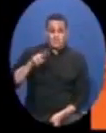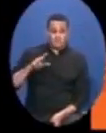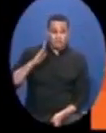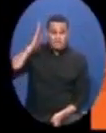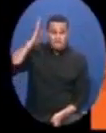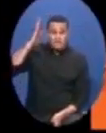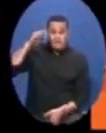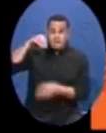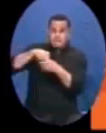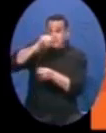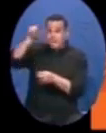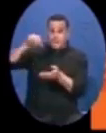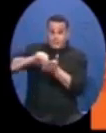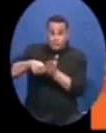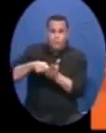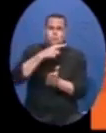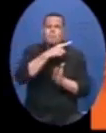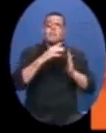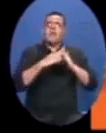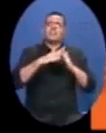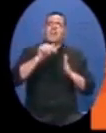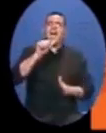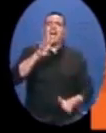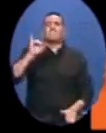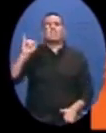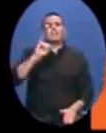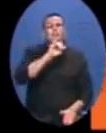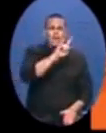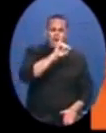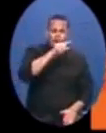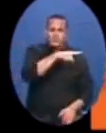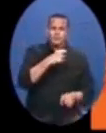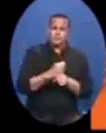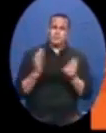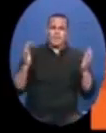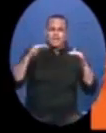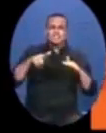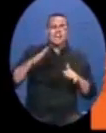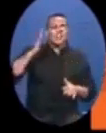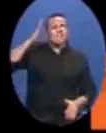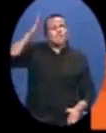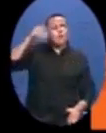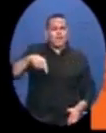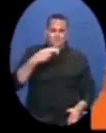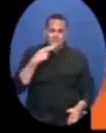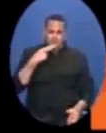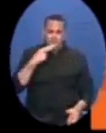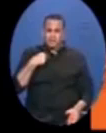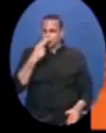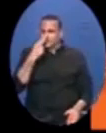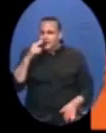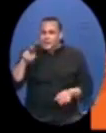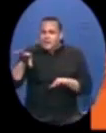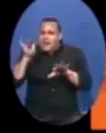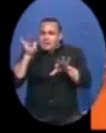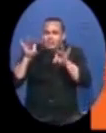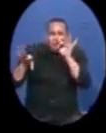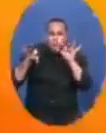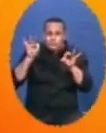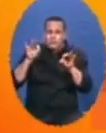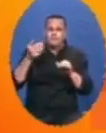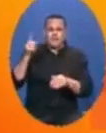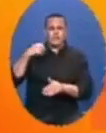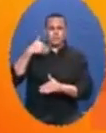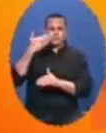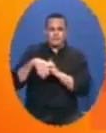יש נביא בעירו, בבית אביחי, מתקיים השבוע כנס על הנבואה הישראלית, ננסה לטעום,